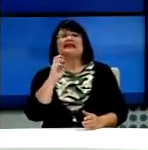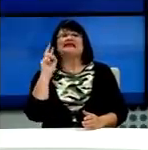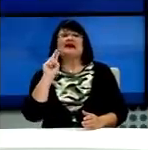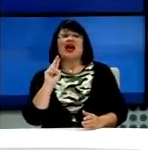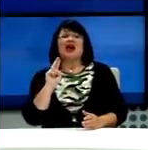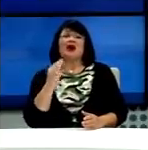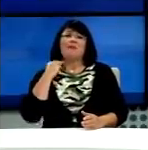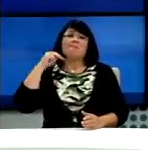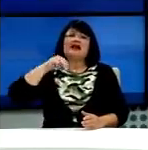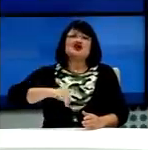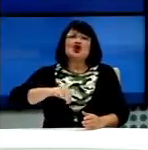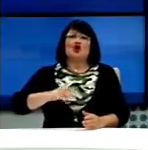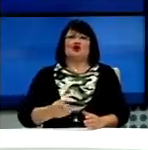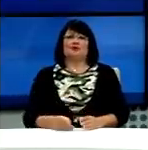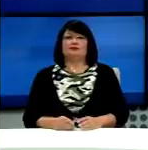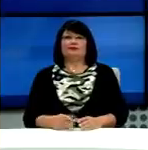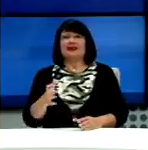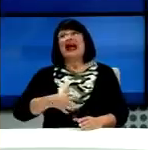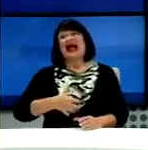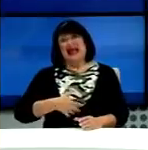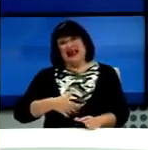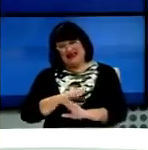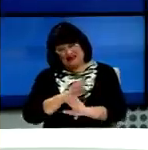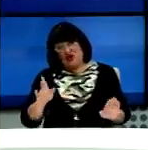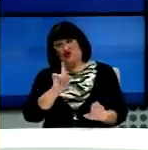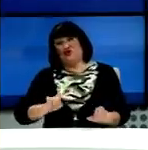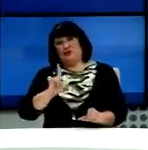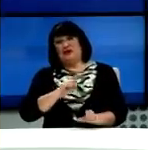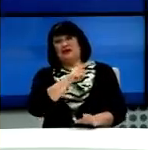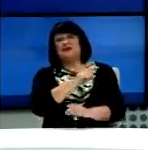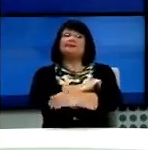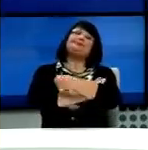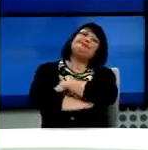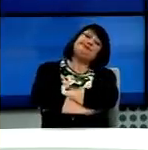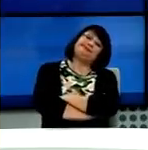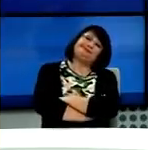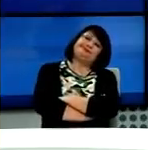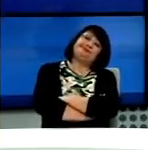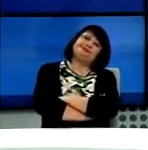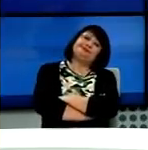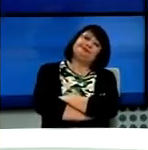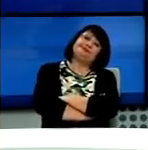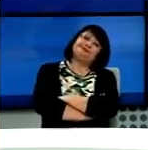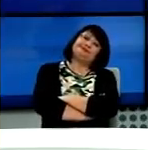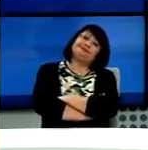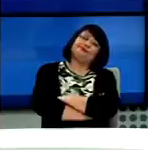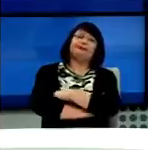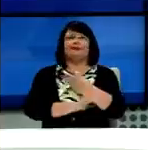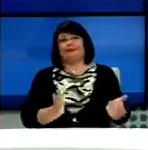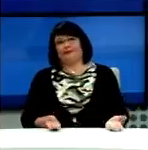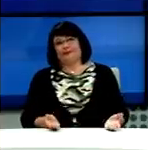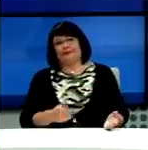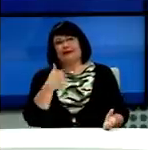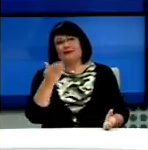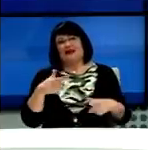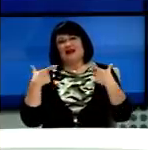Μητρό Ανθρώπινου. Λοιπόν, αυτό το αστείο θα το αφήσετε, κύριε Μητσοτάκη. Τα σταυρωμένα χέρια εδώ και τα δώστε τα στοιχεία και μετά από λίγο να βγαίνουν τα